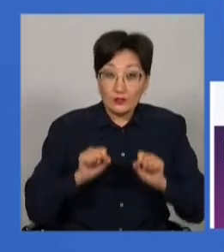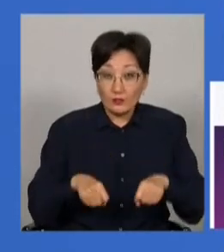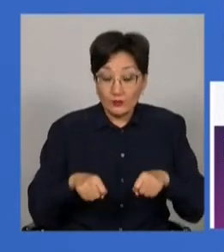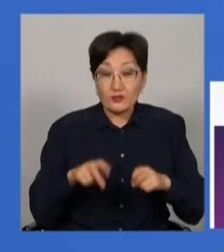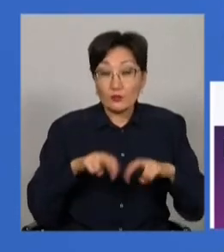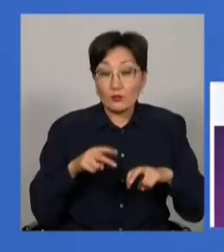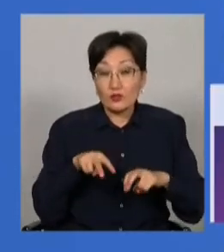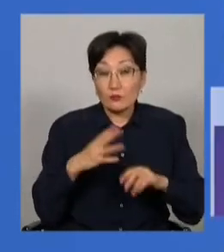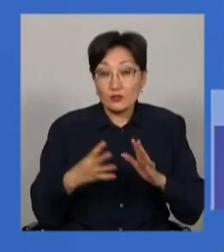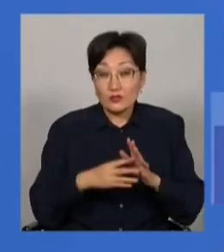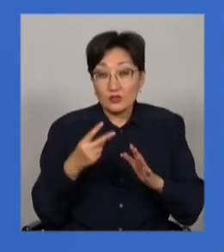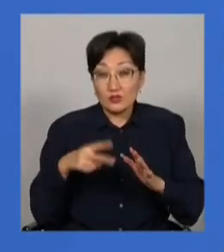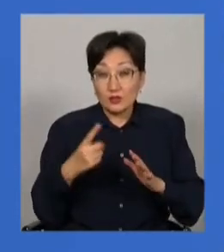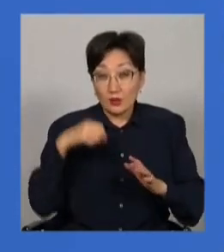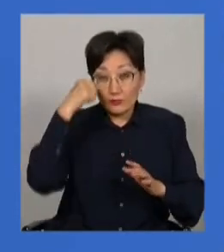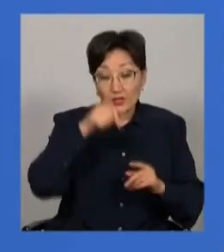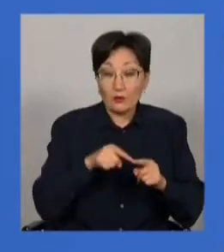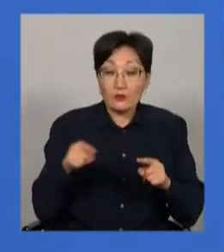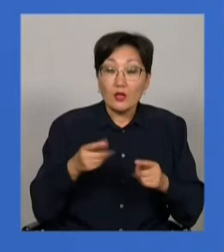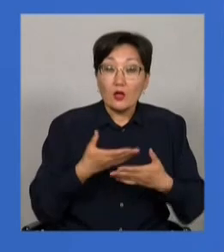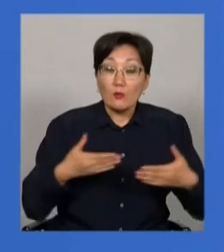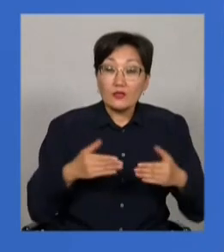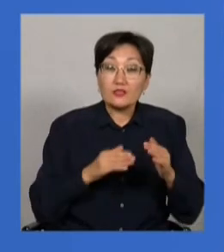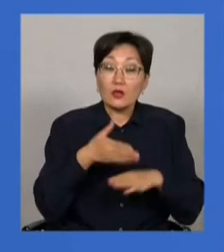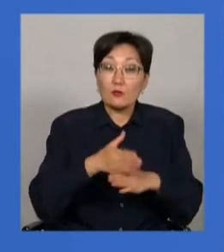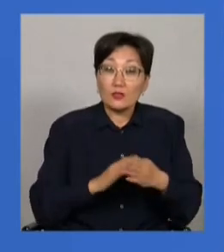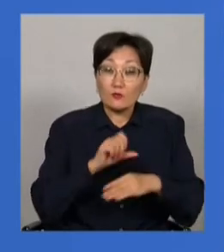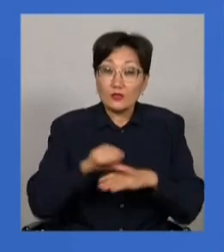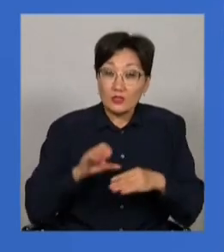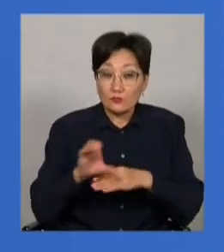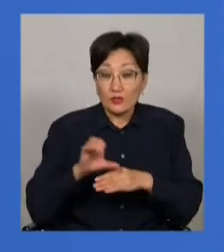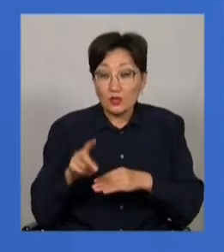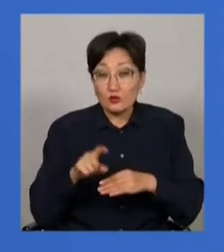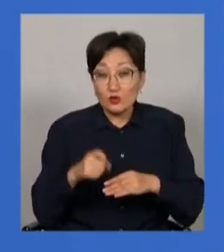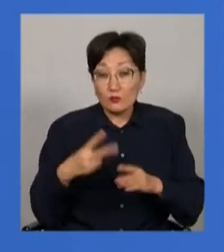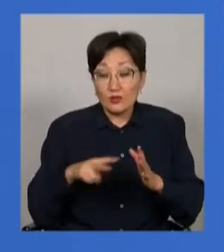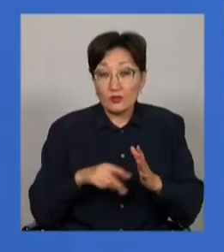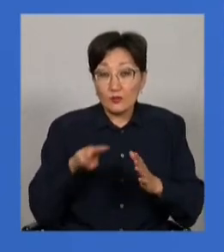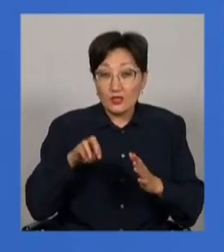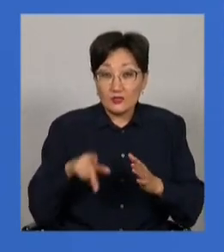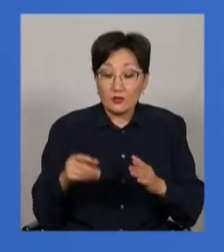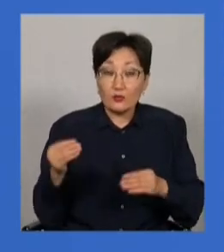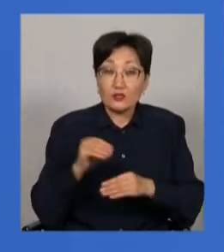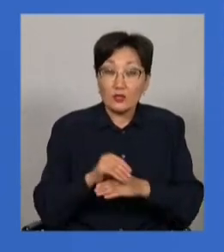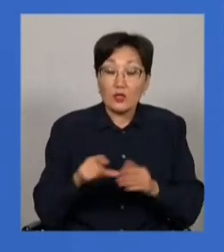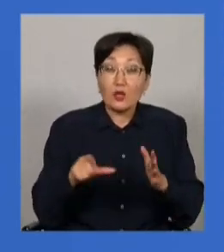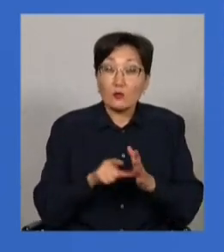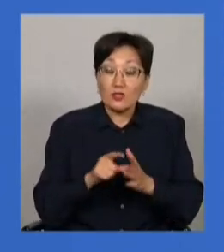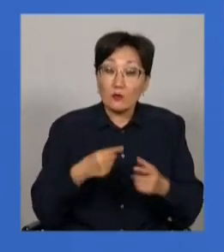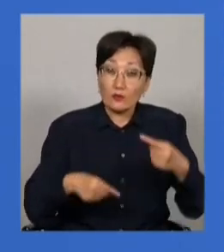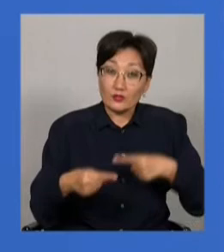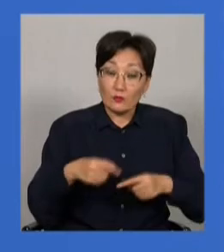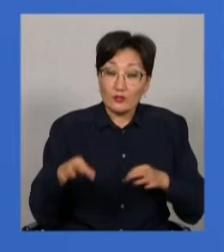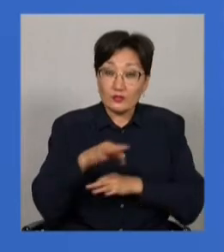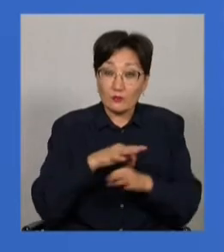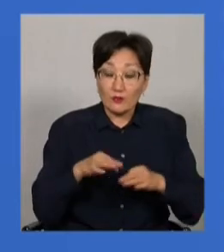қарастырылған. 2019-2021 жылдар аралығында біз астық экспорттаушыларға 127 миллиард теңге көлемінде қосылған құн салығын қайтардық. Жобаға